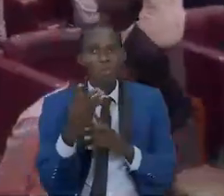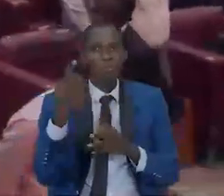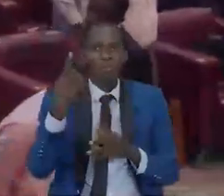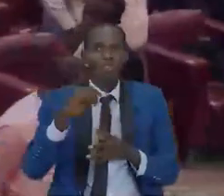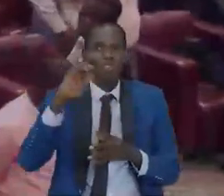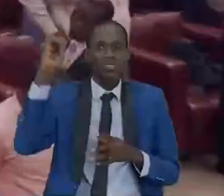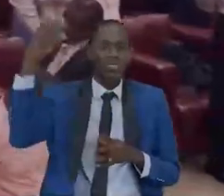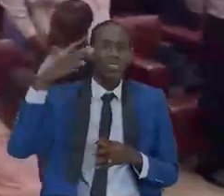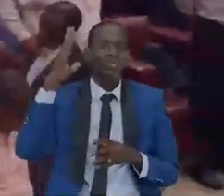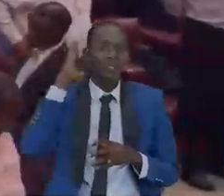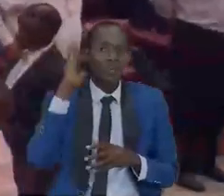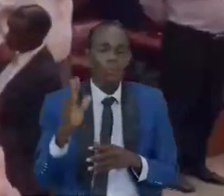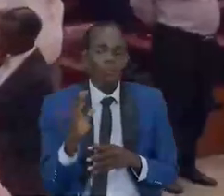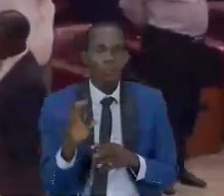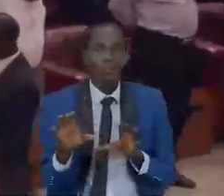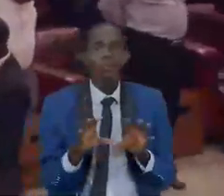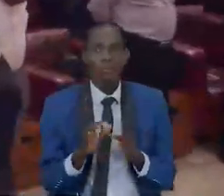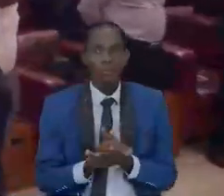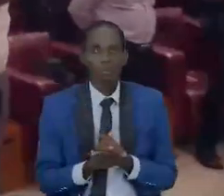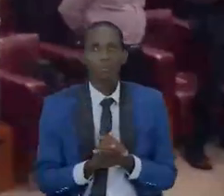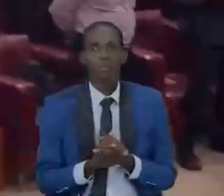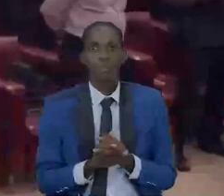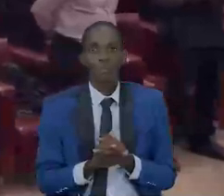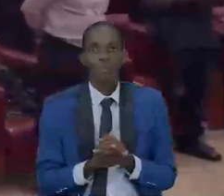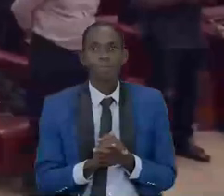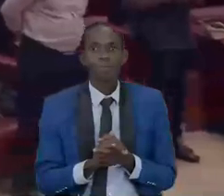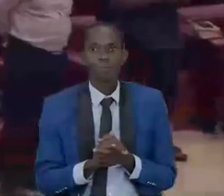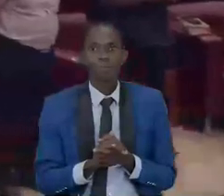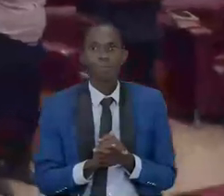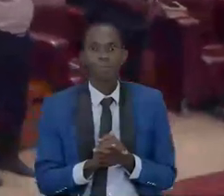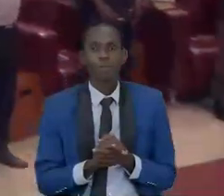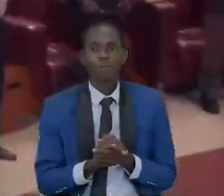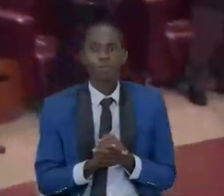rentrer chose parfaite dans ta vie au nord de Jésus